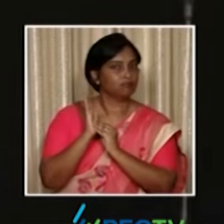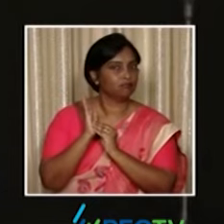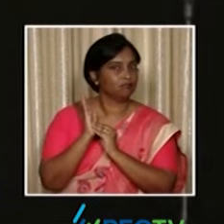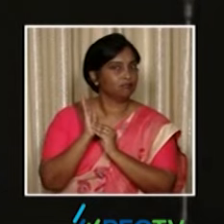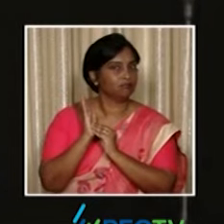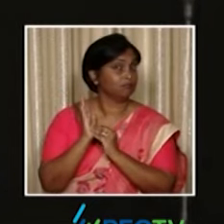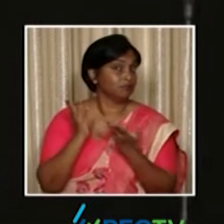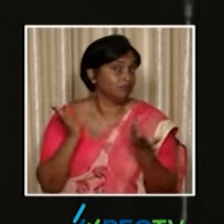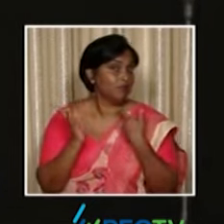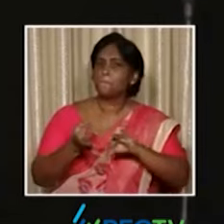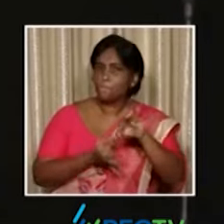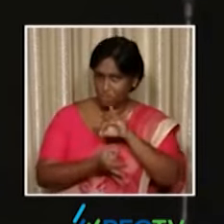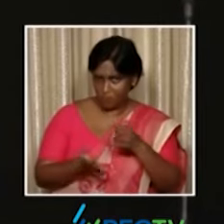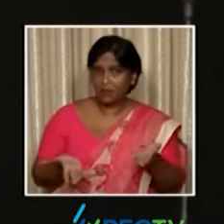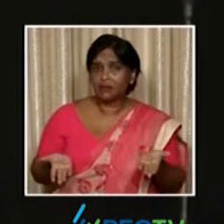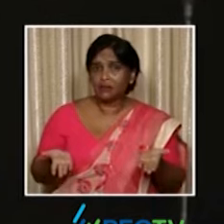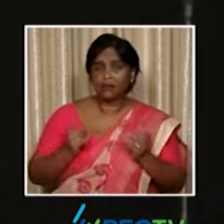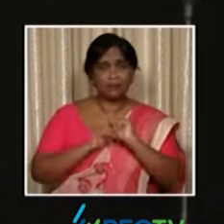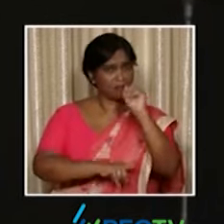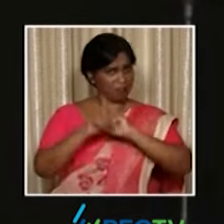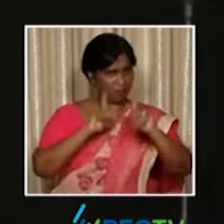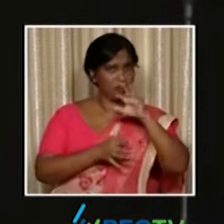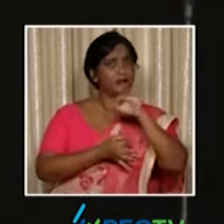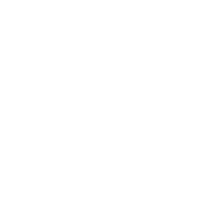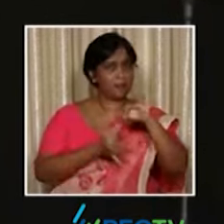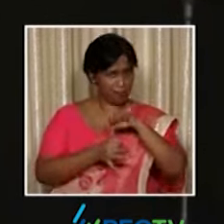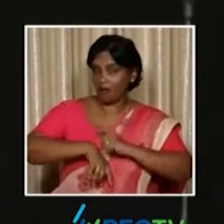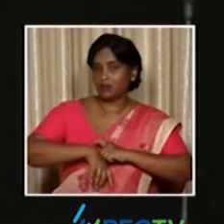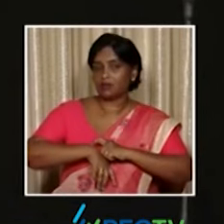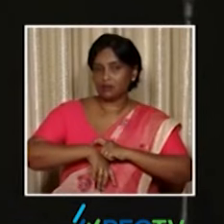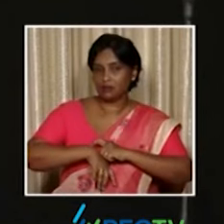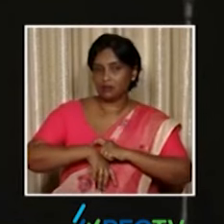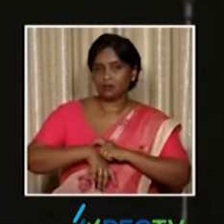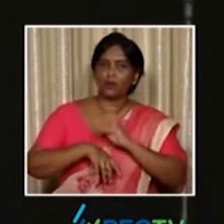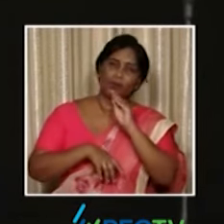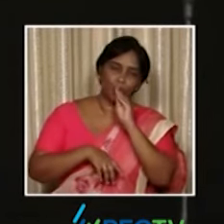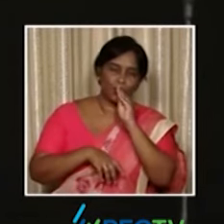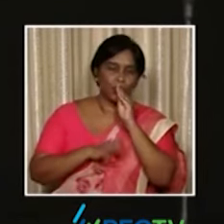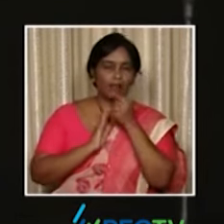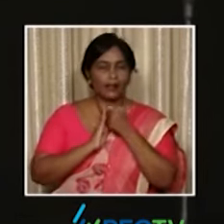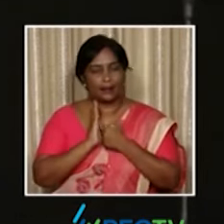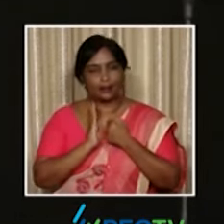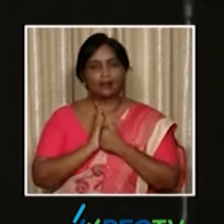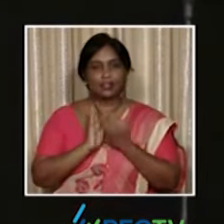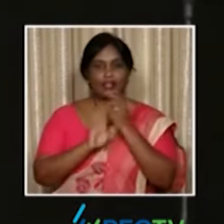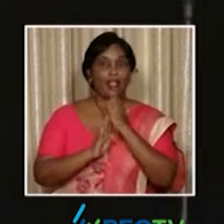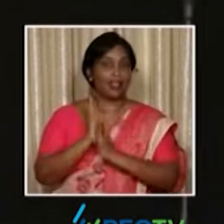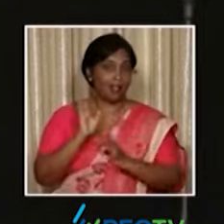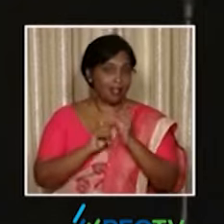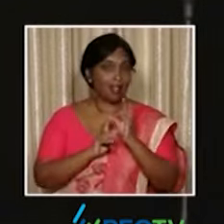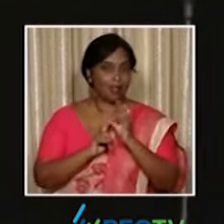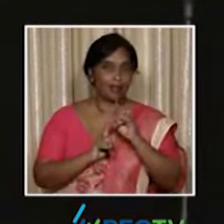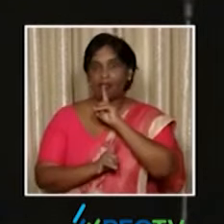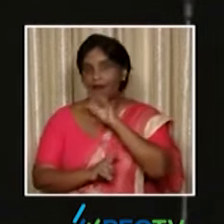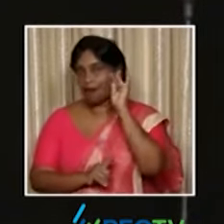වෙලාවක් නොදීම ගැන මං කනගාටුයි මේ පාර්ලිමේන්තු ප්‍රජාතන්ත්‍රවාදයට හරි කැතයි සාමාන්‍ය සදාචාරයක් තියෙනවා හිටපු ඇමතිවරුන්ගෙන් අහලා